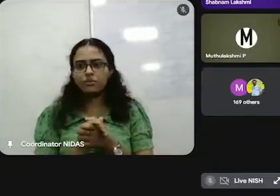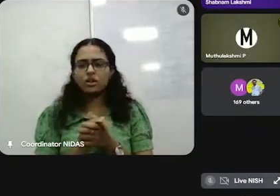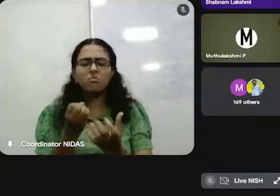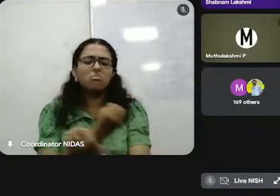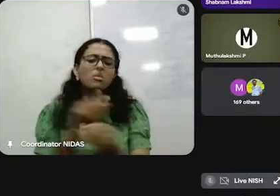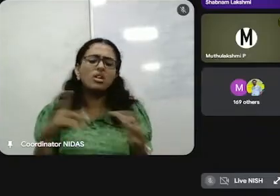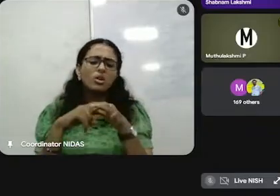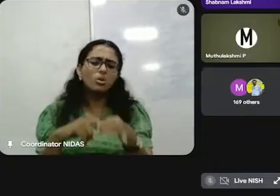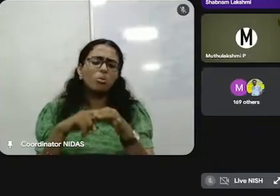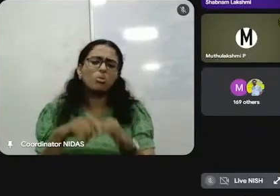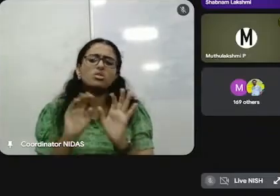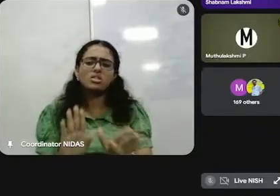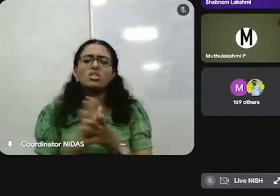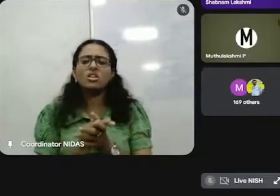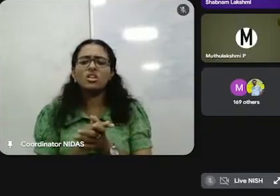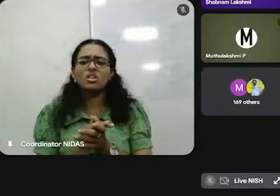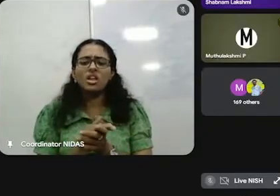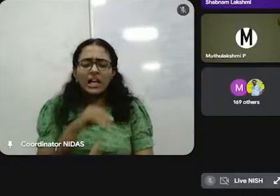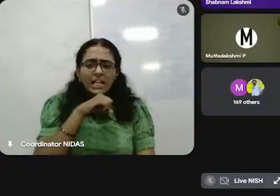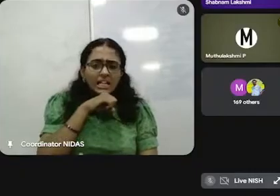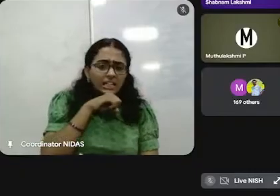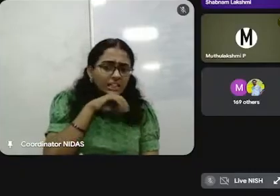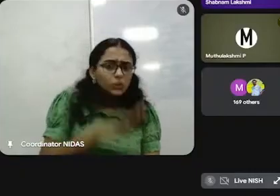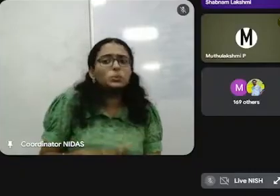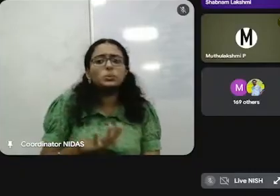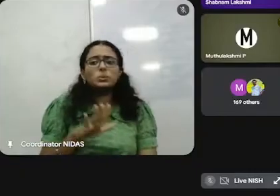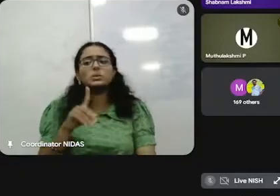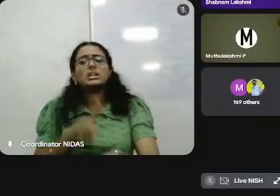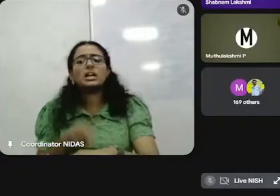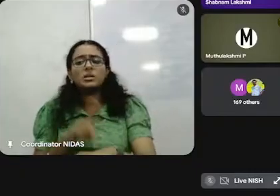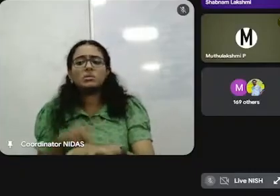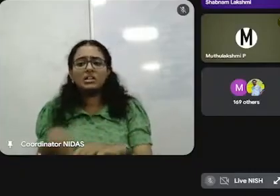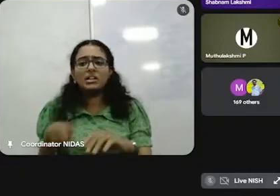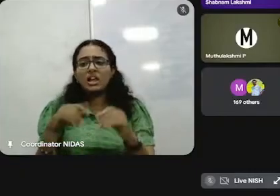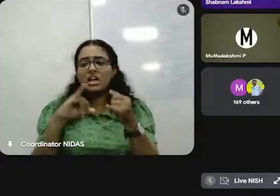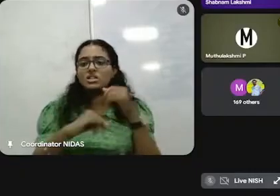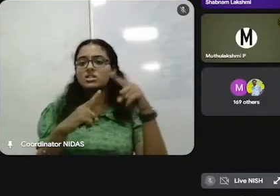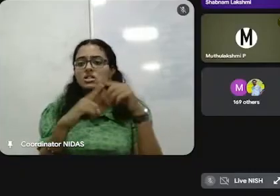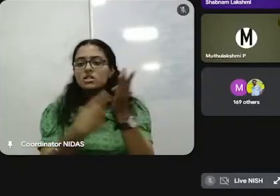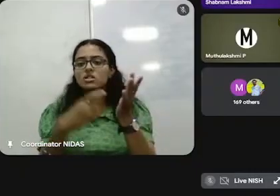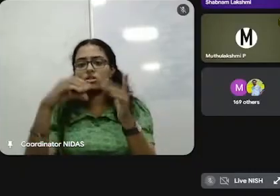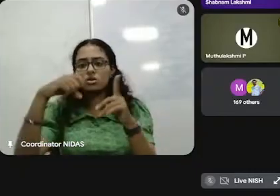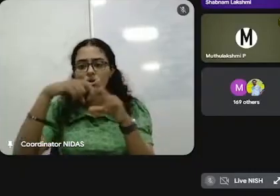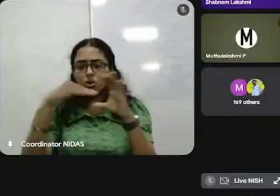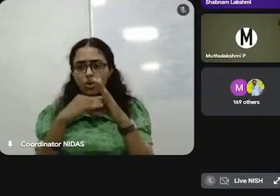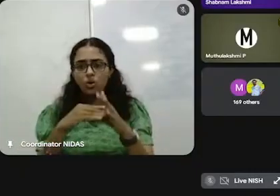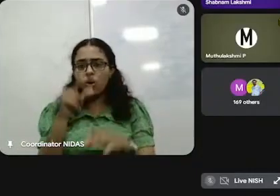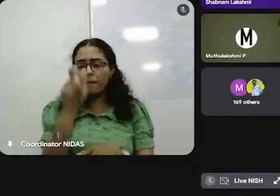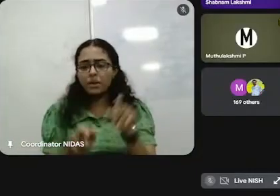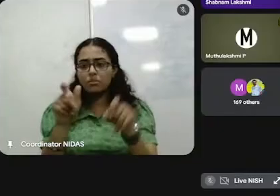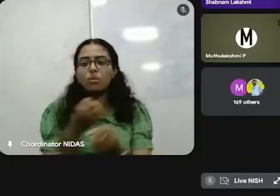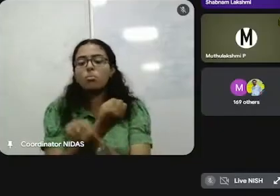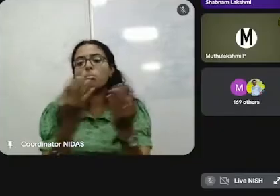വന്നതിൽ നമുക്ക് മനസ്സിലായത് വളരെ ഏർലി സ്റ്റേജിൽ തന്നെ ഇപ്പം സ്ട്രോക്ക് പേഷ്യൻസ് നമുക്ക് കൂടുതലാണ്. അപ്പൊ എഫക്റ്റഡ് ആകുന്ന ആൾക്കാരുടെ എണ്ണം